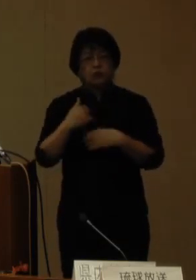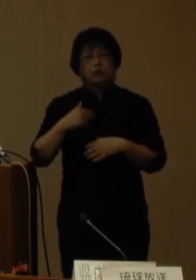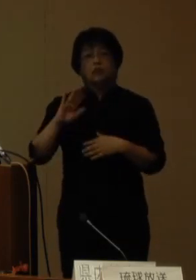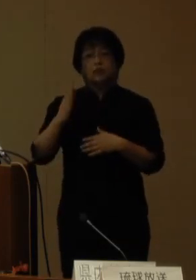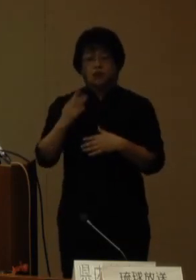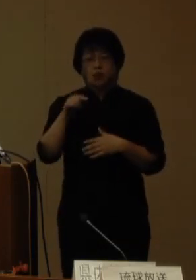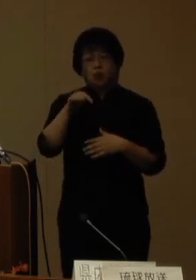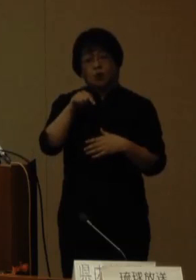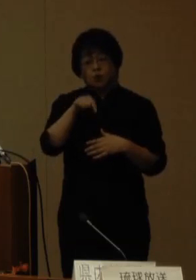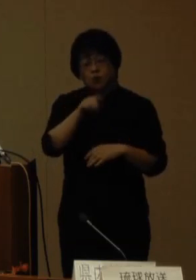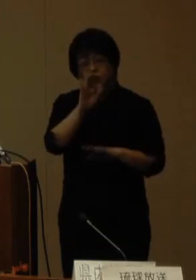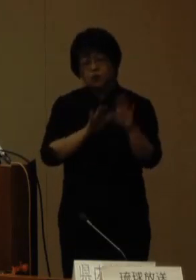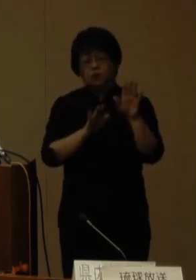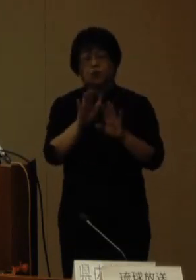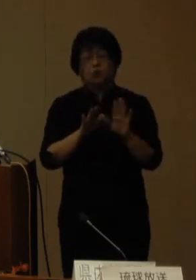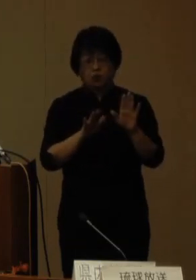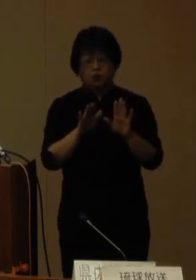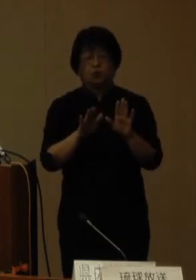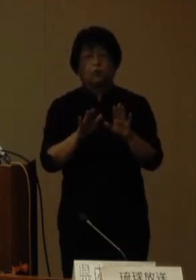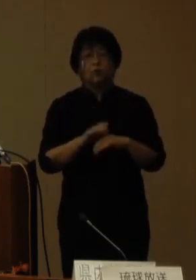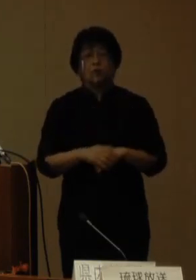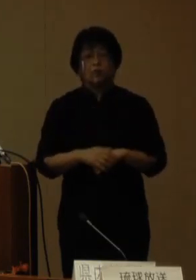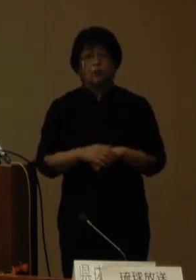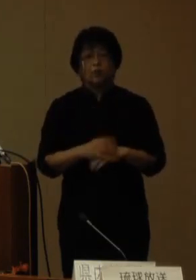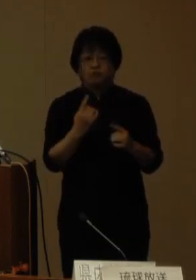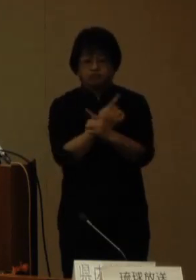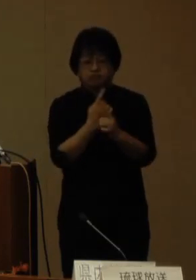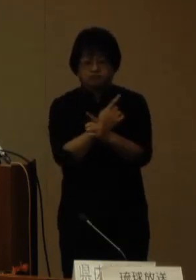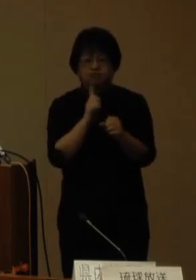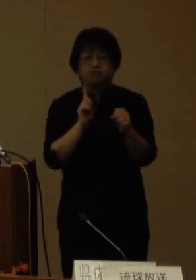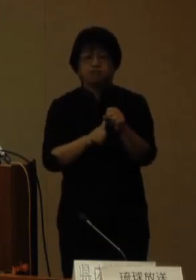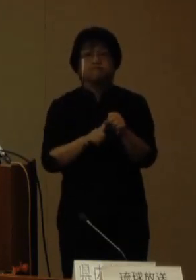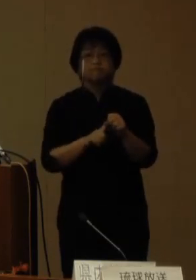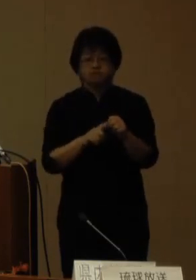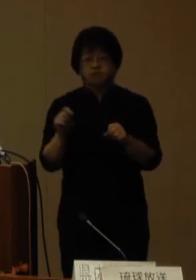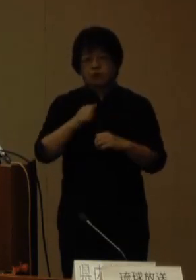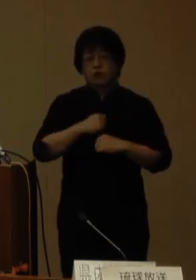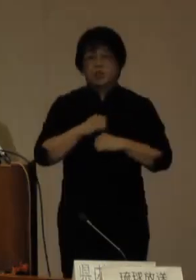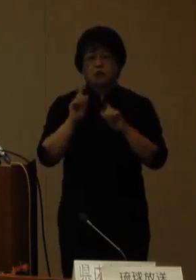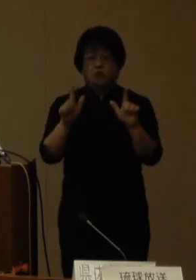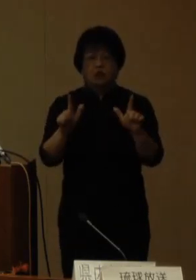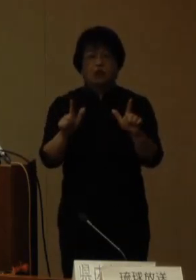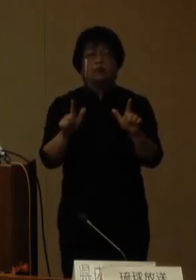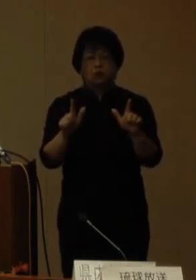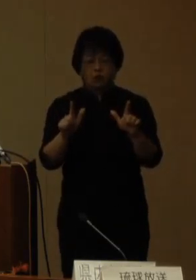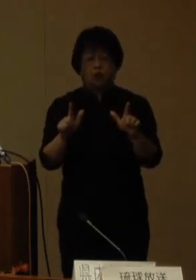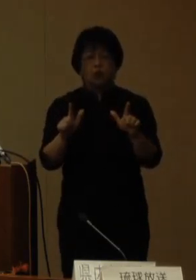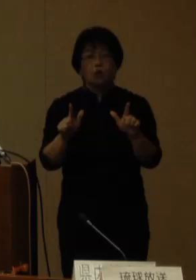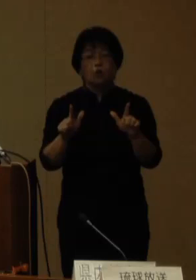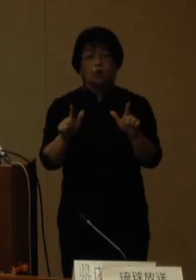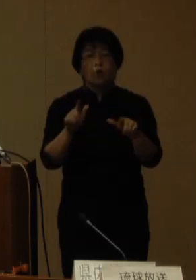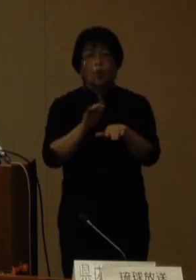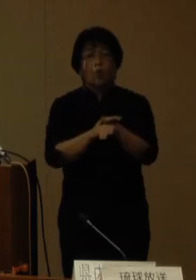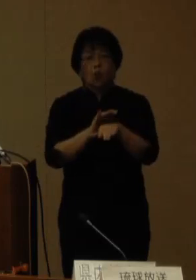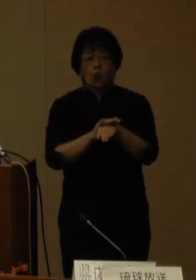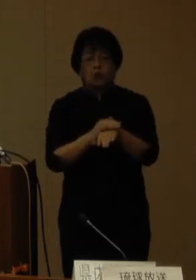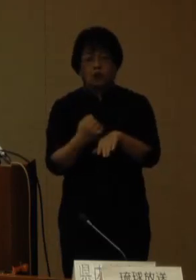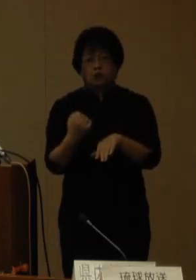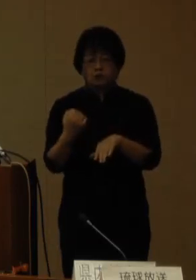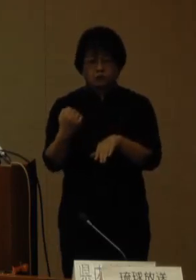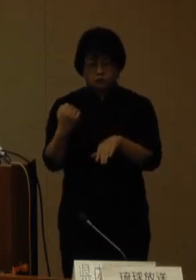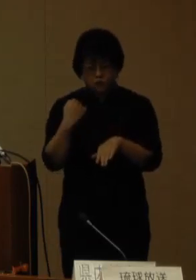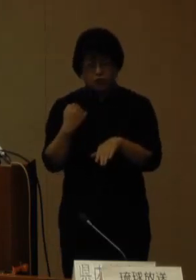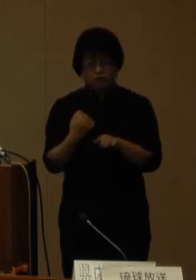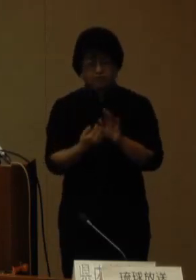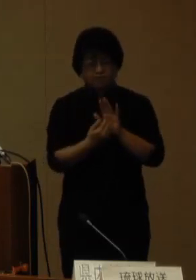層この状況を改善していくためには緊急事態宣言措置で強い抑